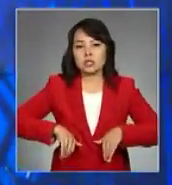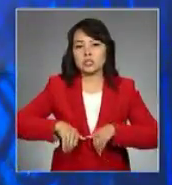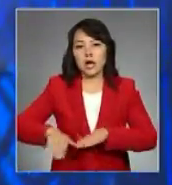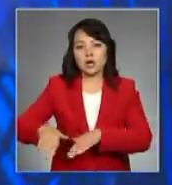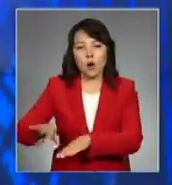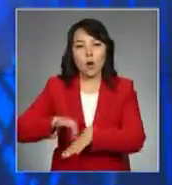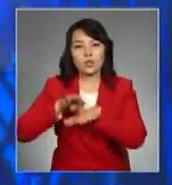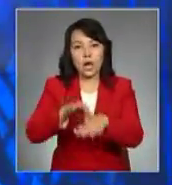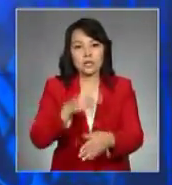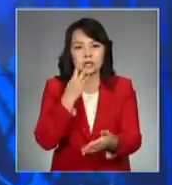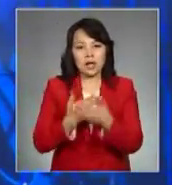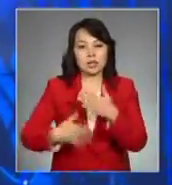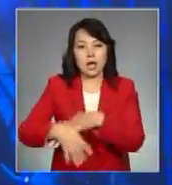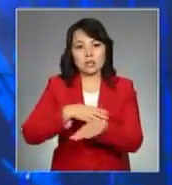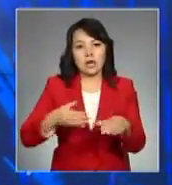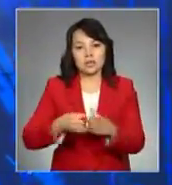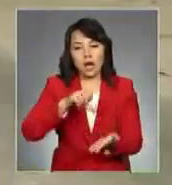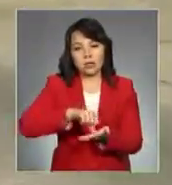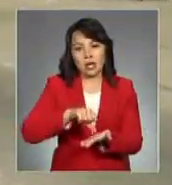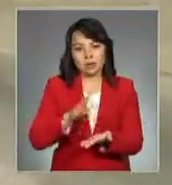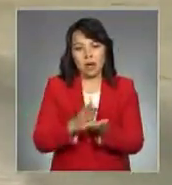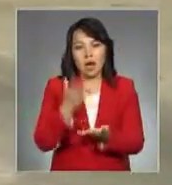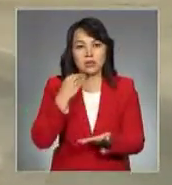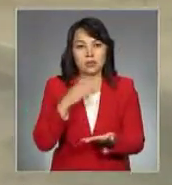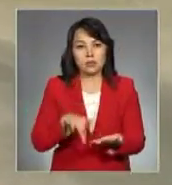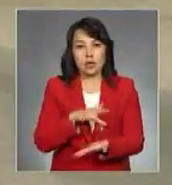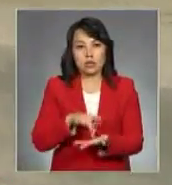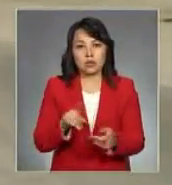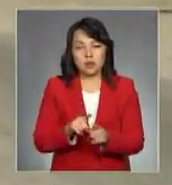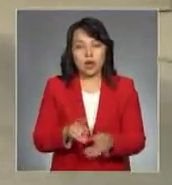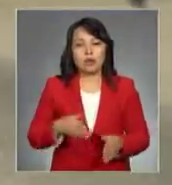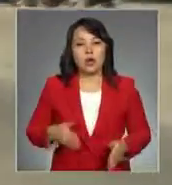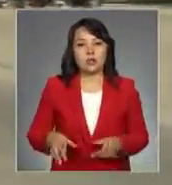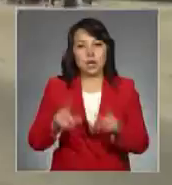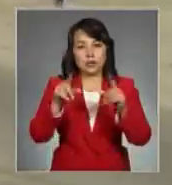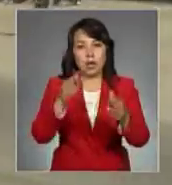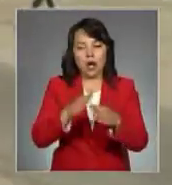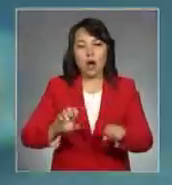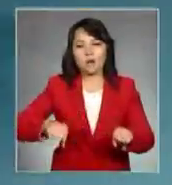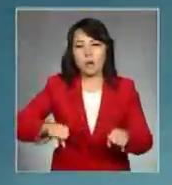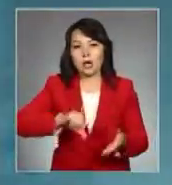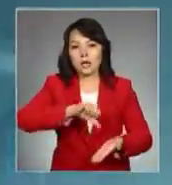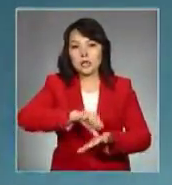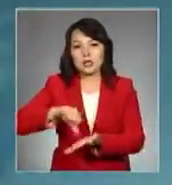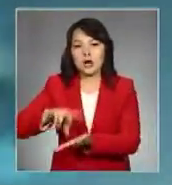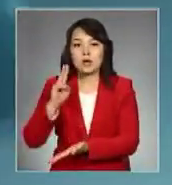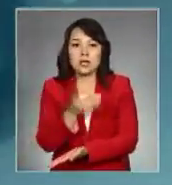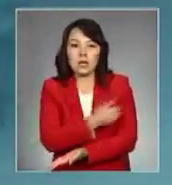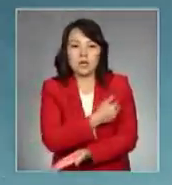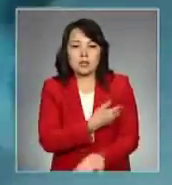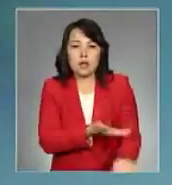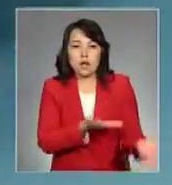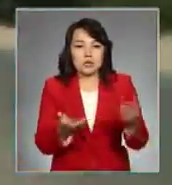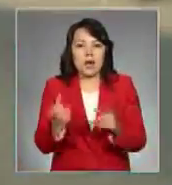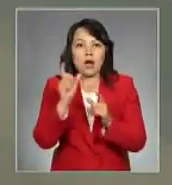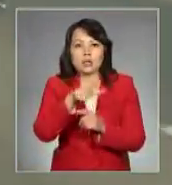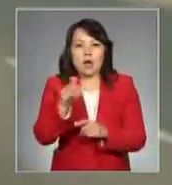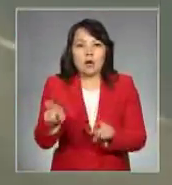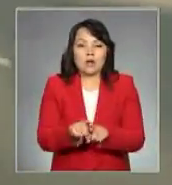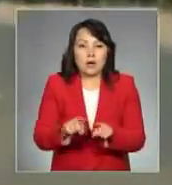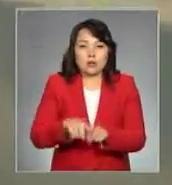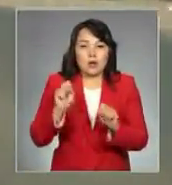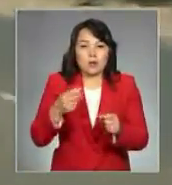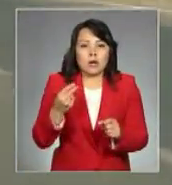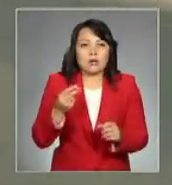Шара Талдықорған қаласынан басталып, Алматы Өскемен автожолының бойында жалғасты. Мотошеруге қатысушылар күре жолда кетіп бара жатқан